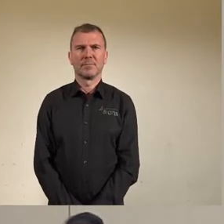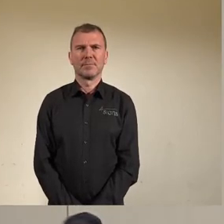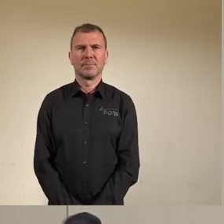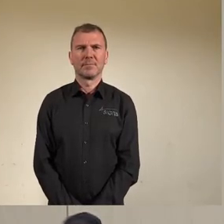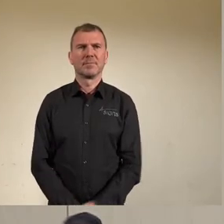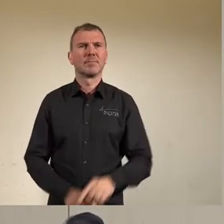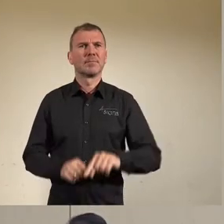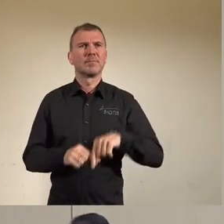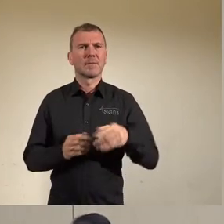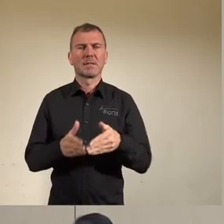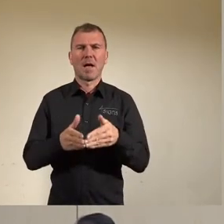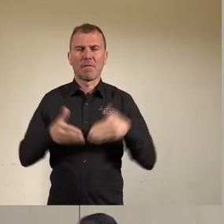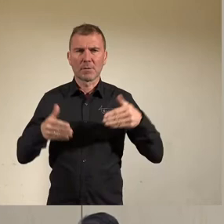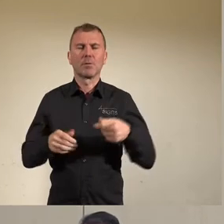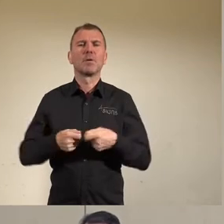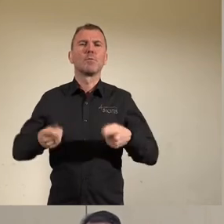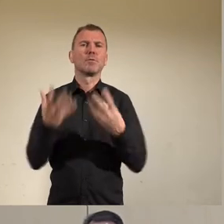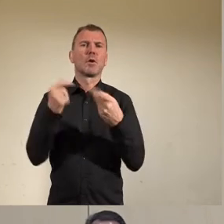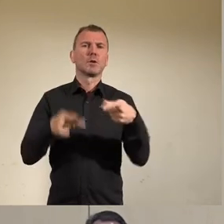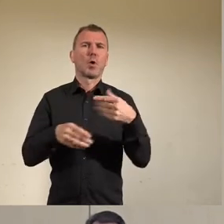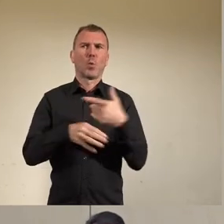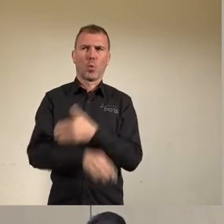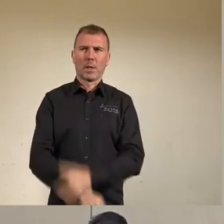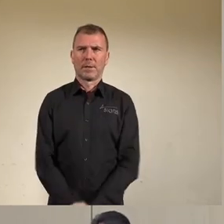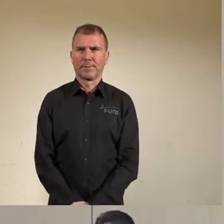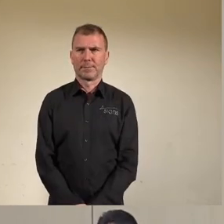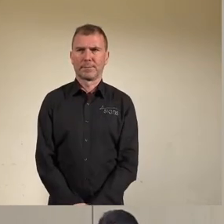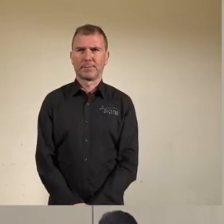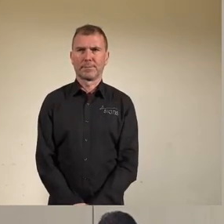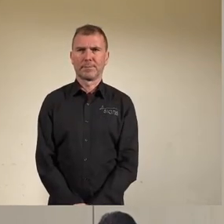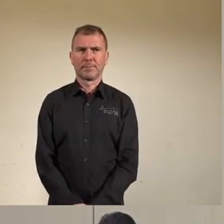Wir kommen zur nächsten Fraktion, Bündnis 90 Die Grünen, Herr Schmählich.